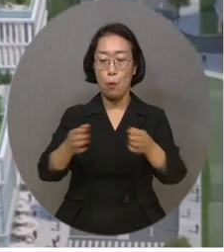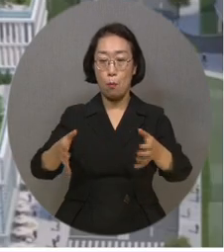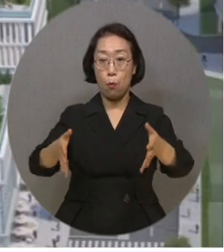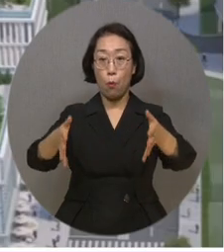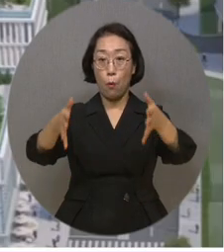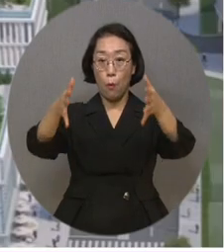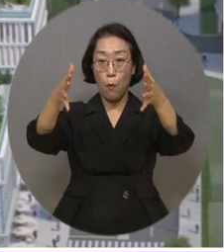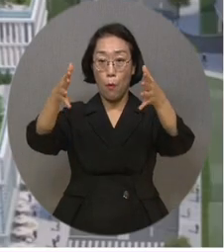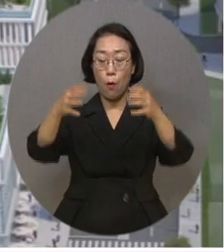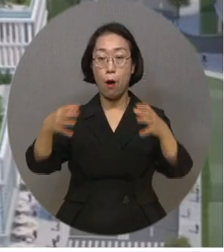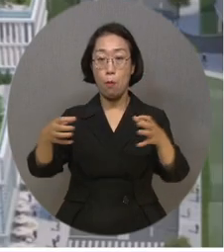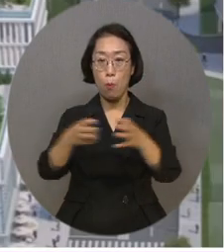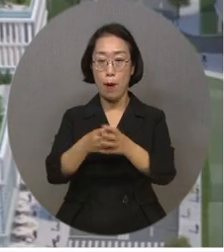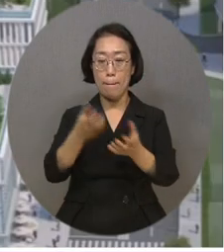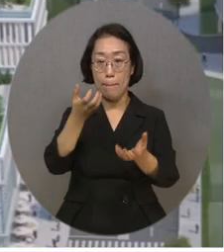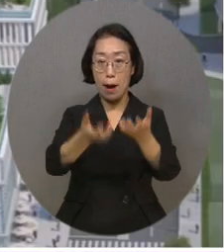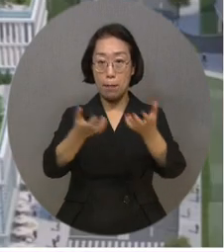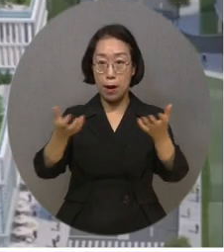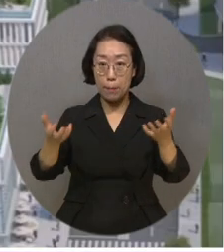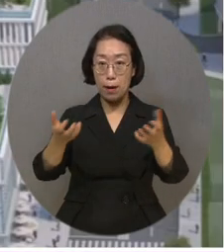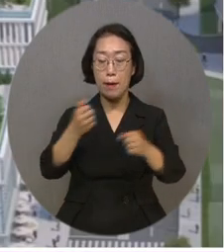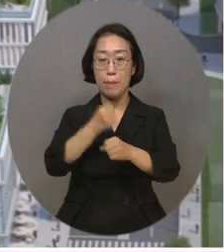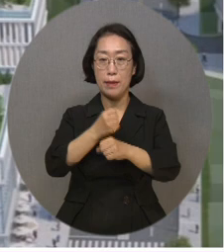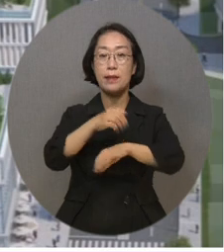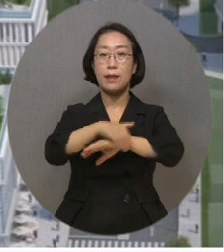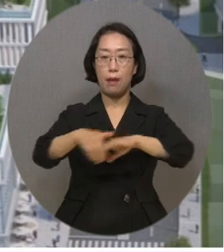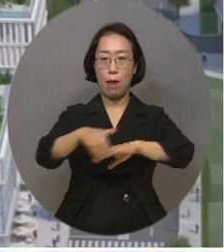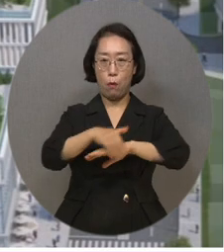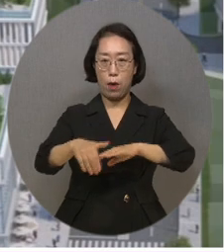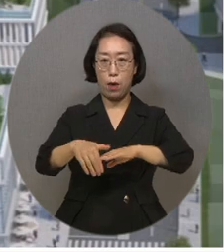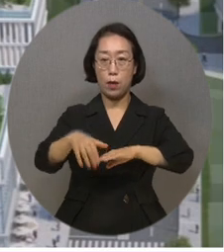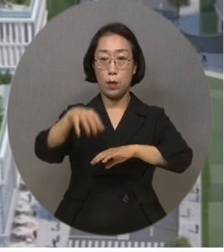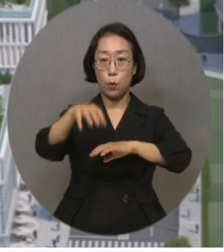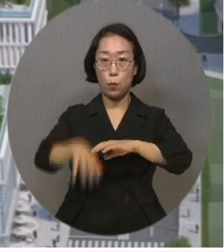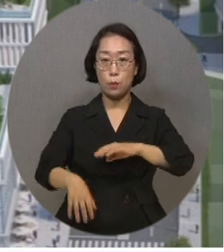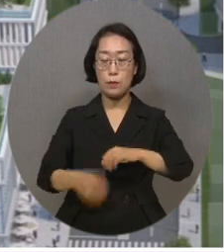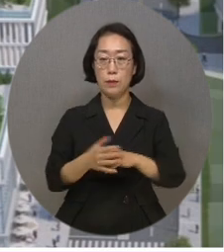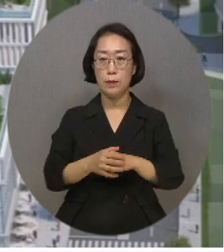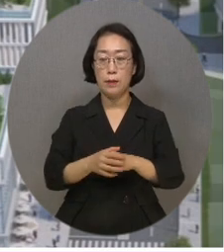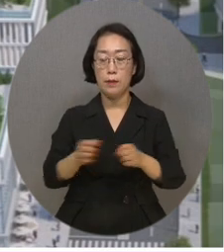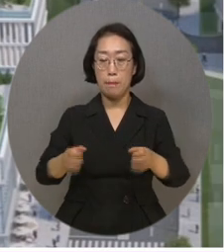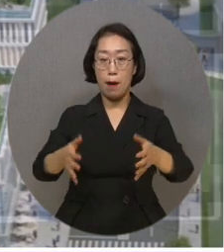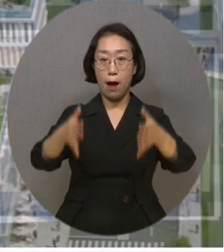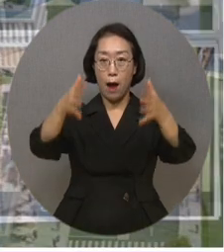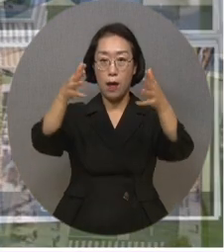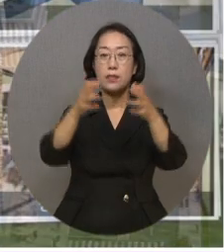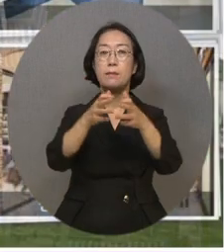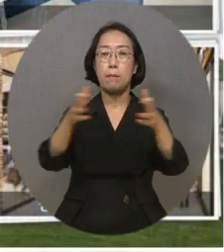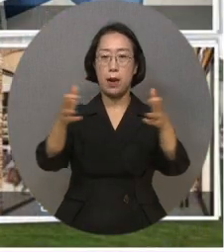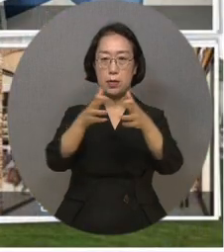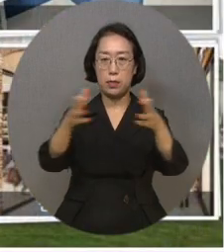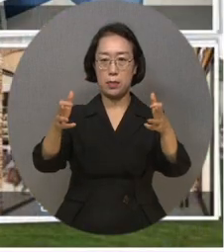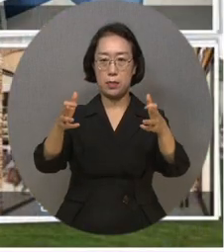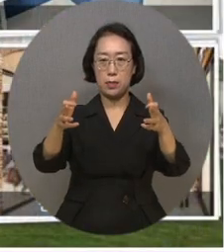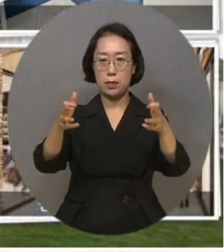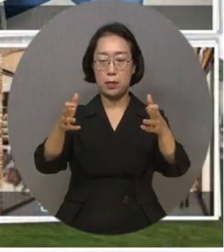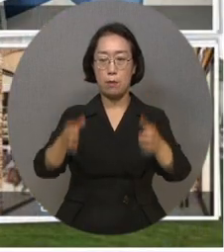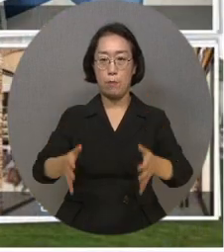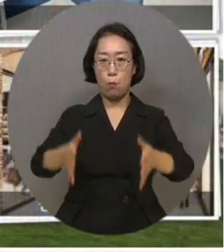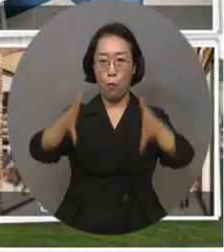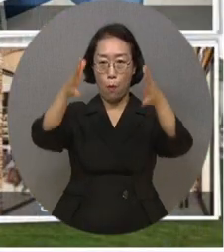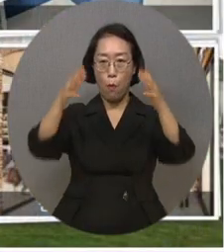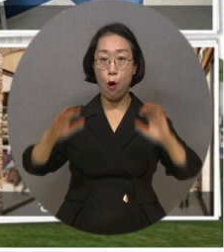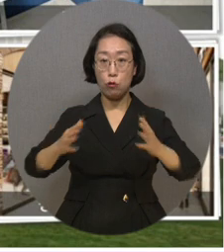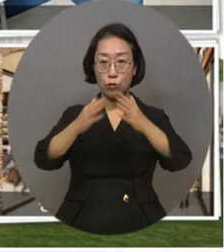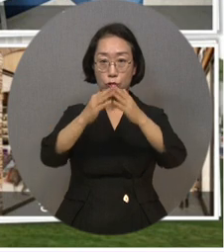공간으로 지금 만들 계획에 있습니다. 그래서 그 자리에 총 18층짜리의 건물이 들어서면서